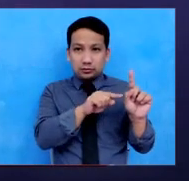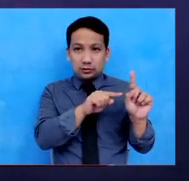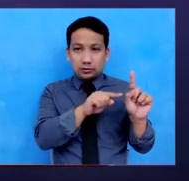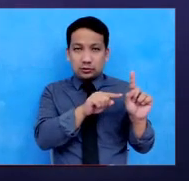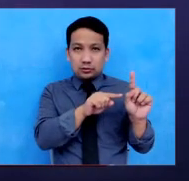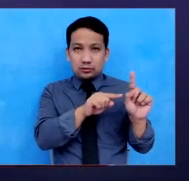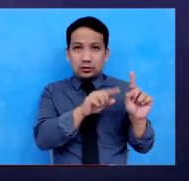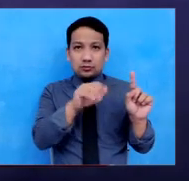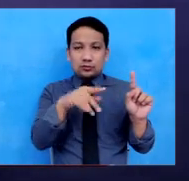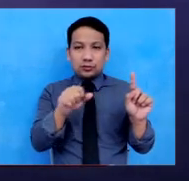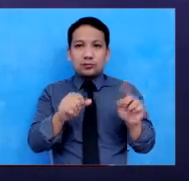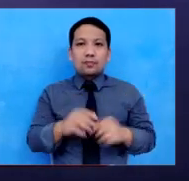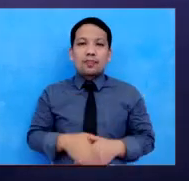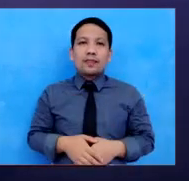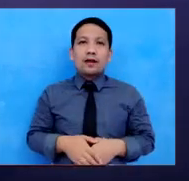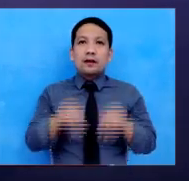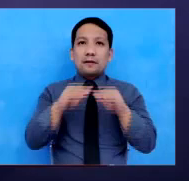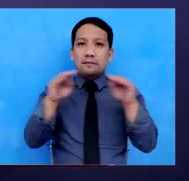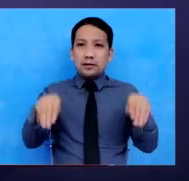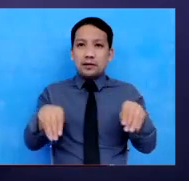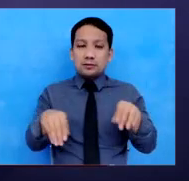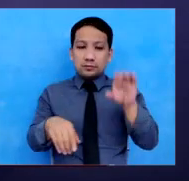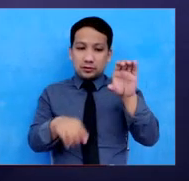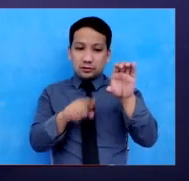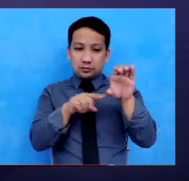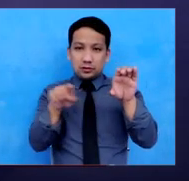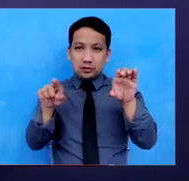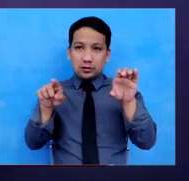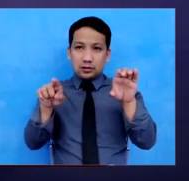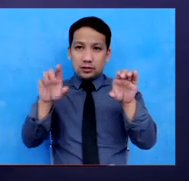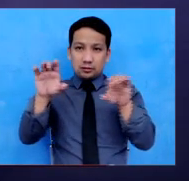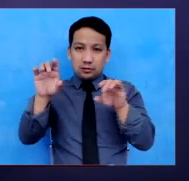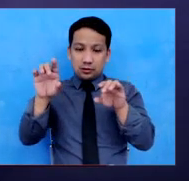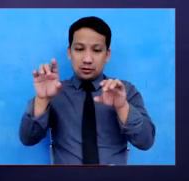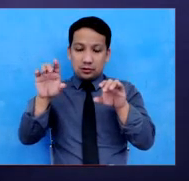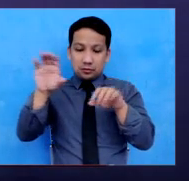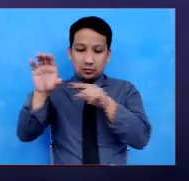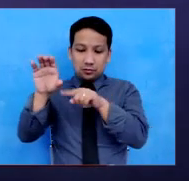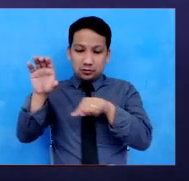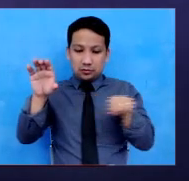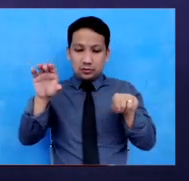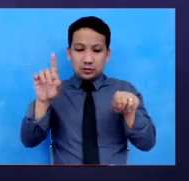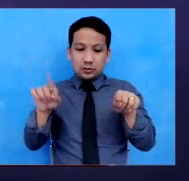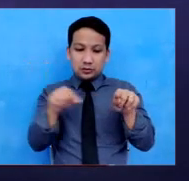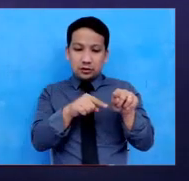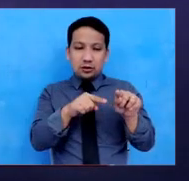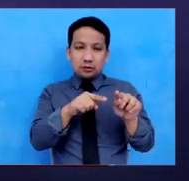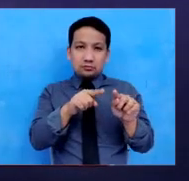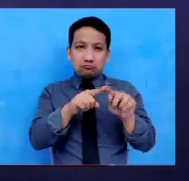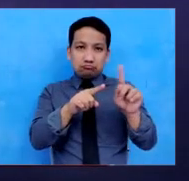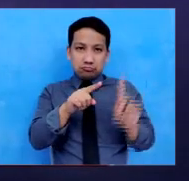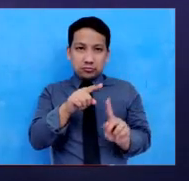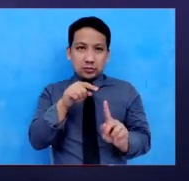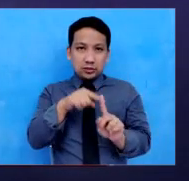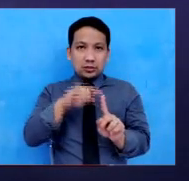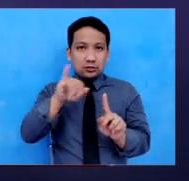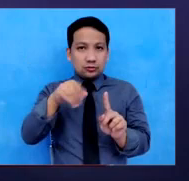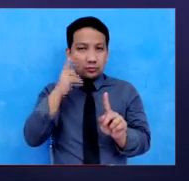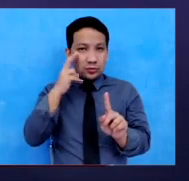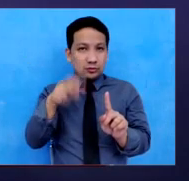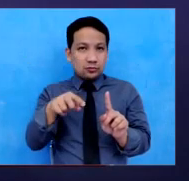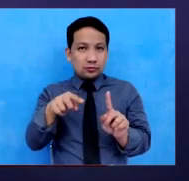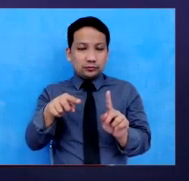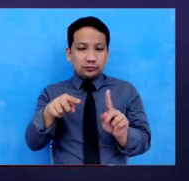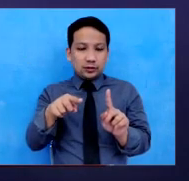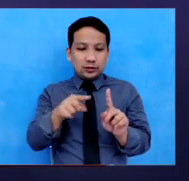Gang. Miyembro ng Sputnik ang unang middleman na si Cristito o June Villamor. Kinausap ni Villamor ang ikalawang middleman na si Christopher